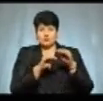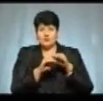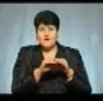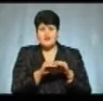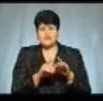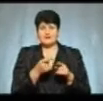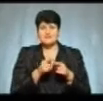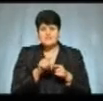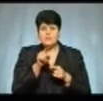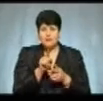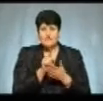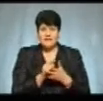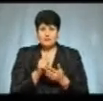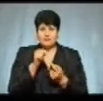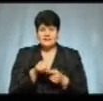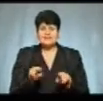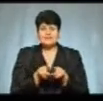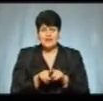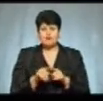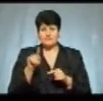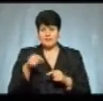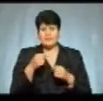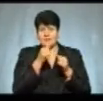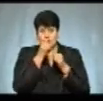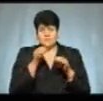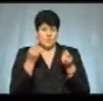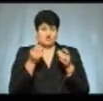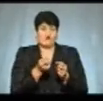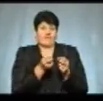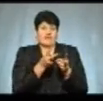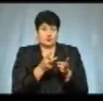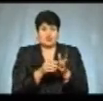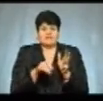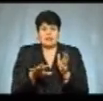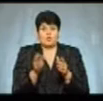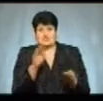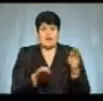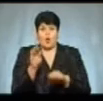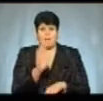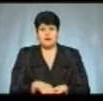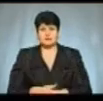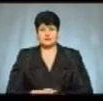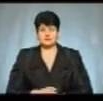має відповідати також певним вимогам. Не можна їх просто викинути в землю і закопати.